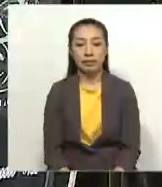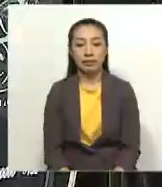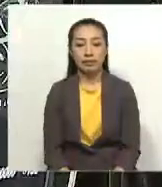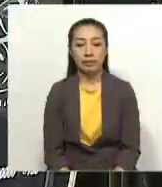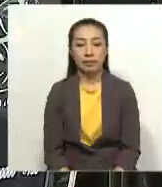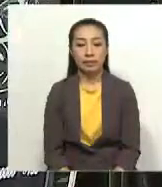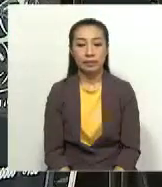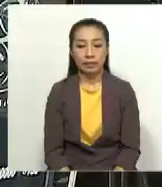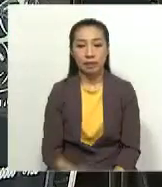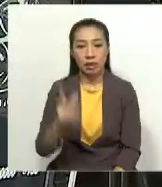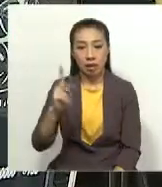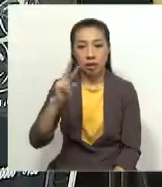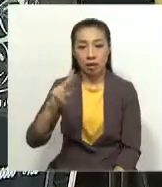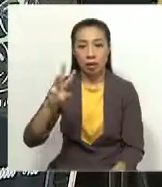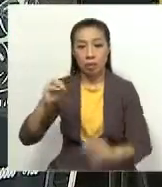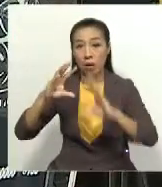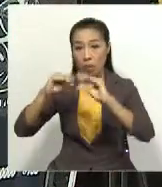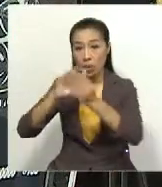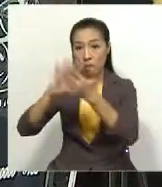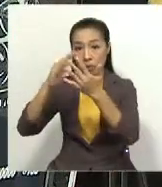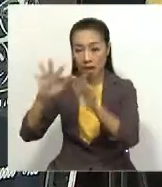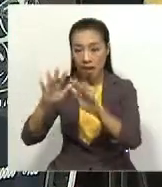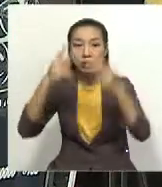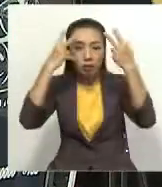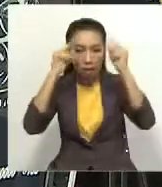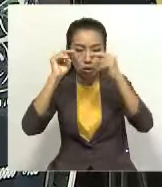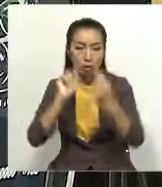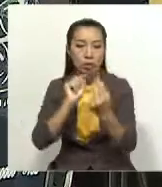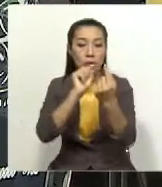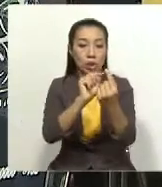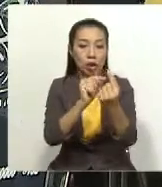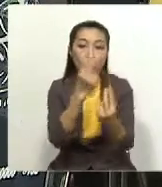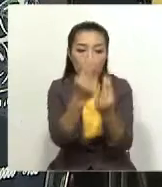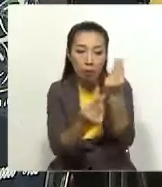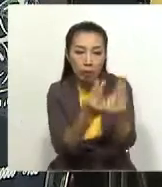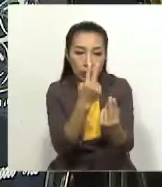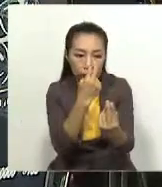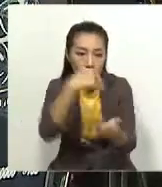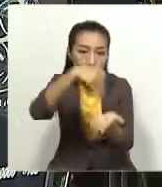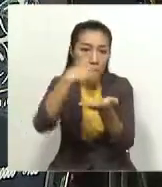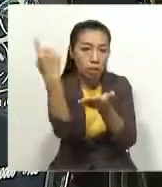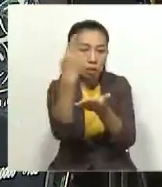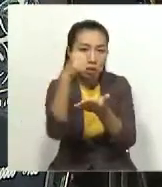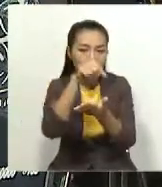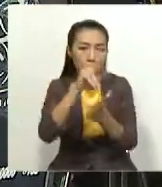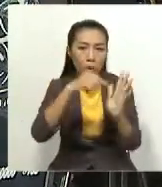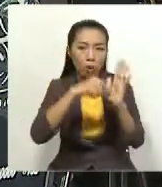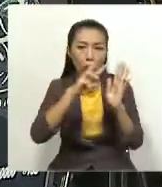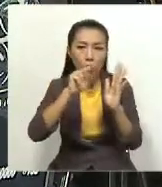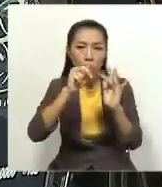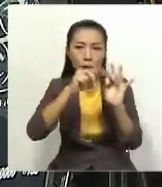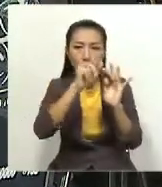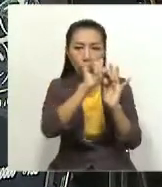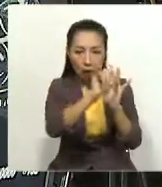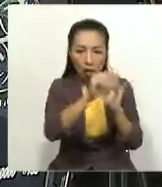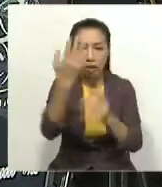หลังจากเสร็จสิ้นการประชุมคณะรัฐมนตรีนะคะนายกรัฐมนตรีจะได้เดินทางไปเยี่ยมชมแหล่งท่องเที่ยวขัวน้อยบ้านชีทวนและเยี่ยม